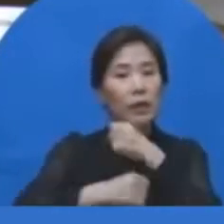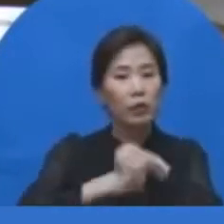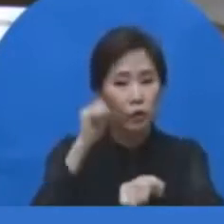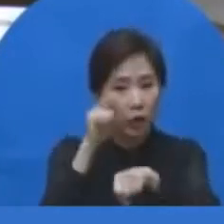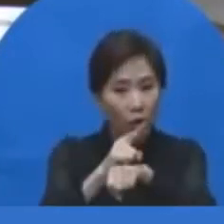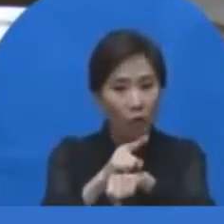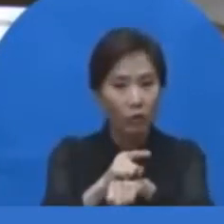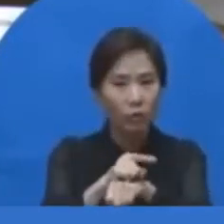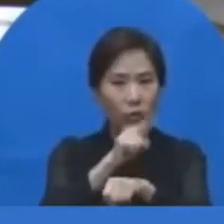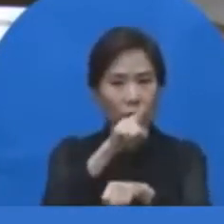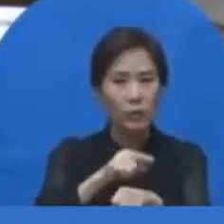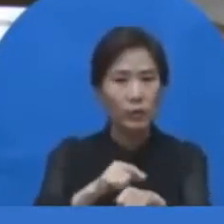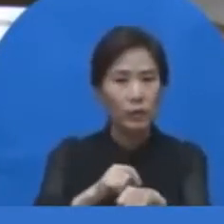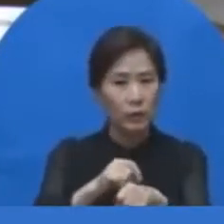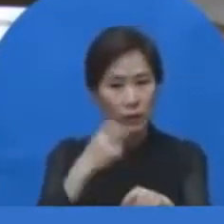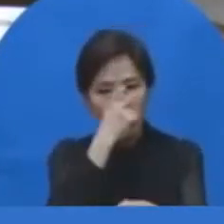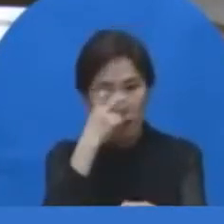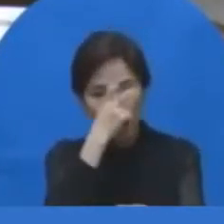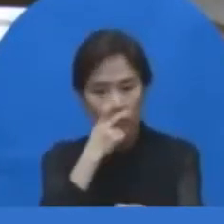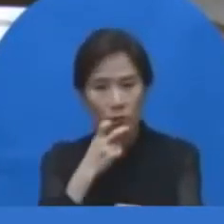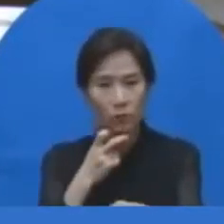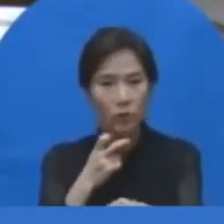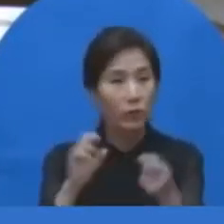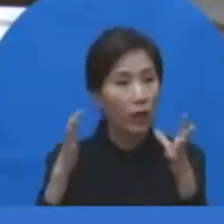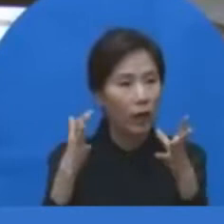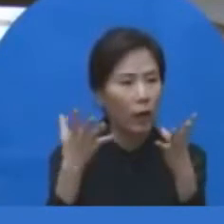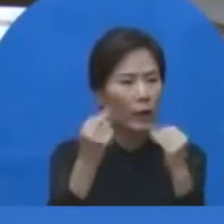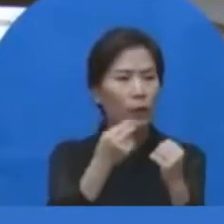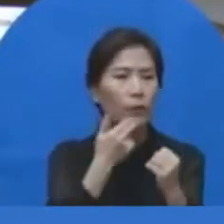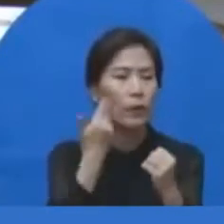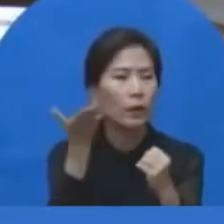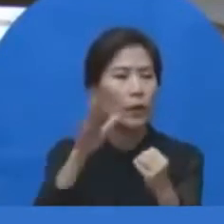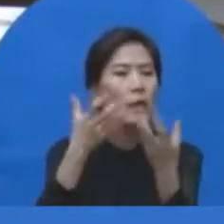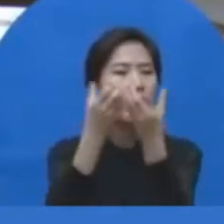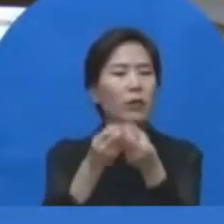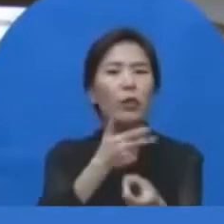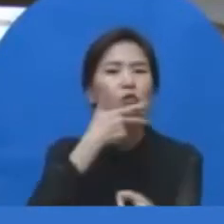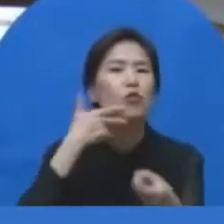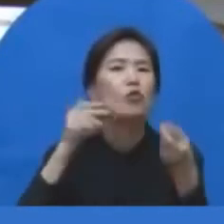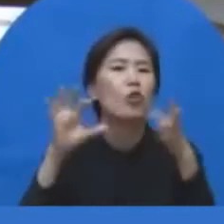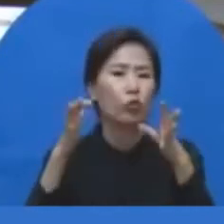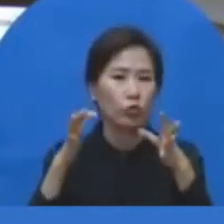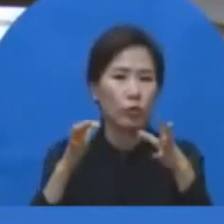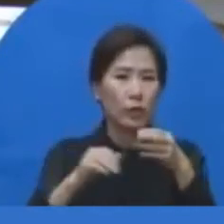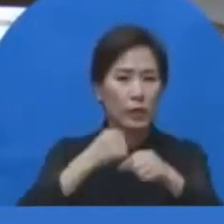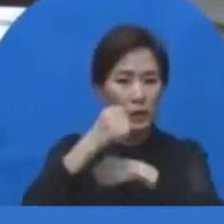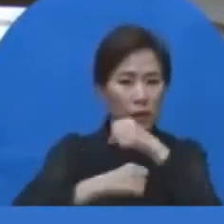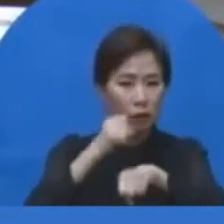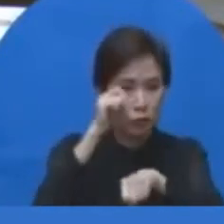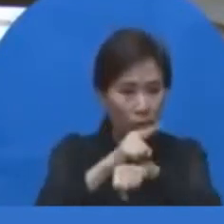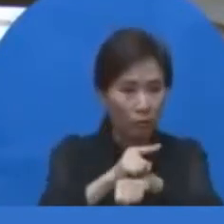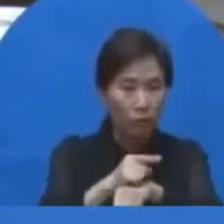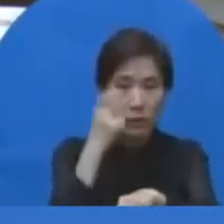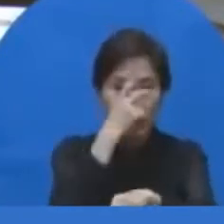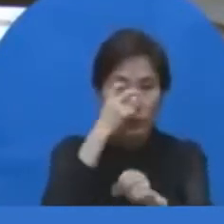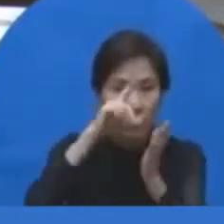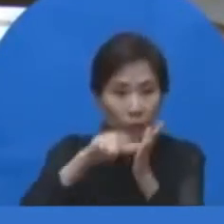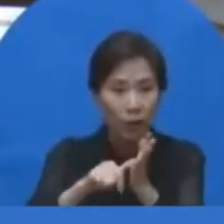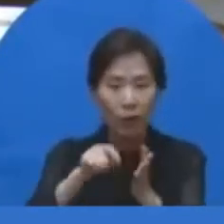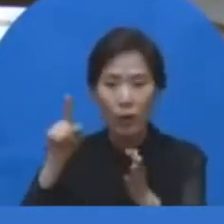준사국 기구에서 이 자주성 심사를 합니다. 그렇게 자주성 심사를 할 때는 노동조합 등록 제도에서와